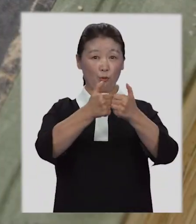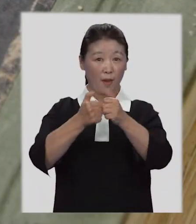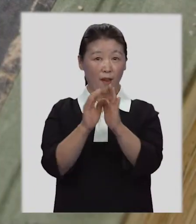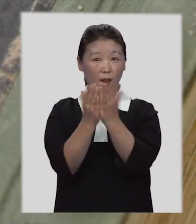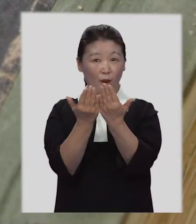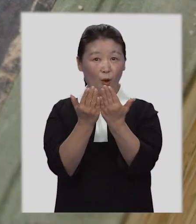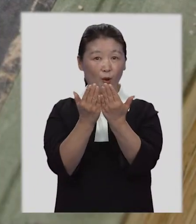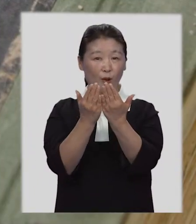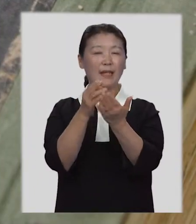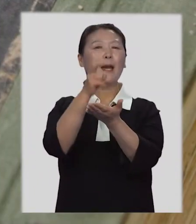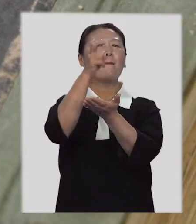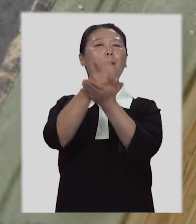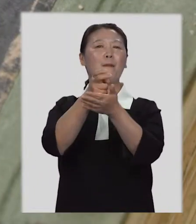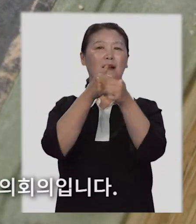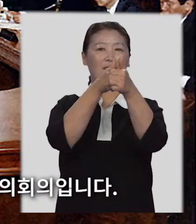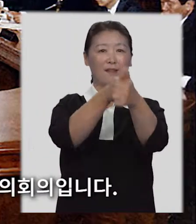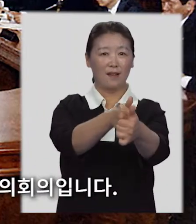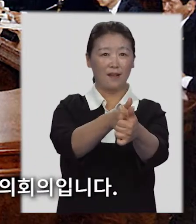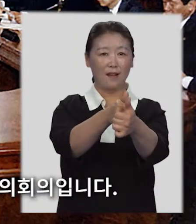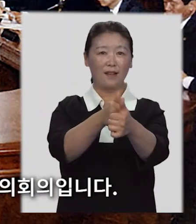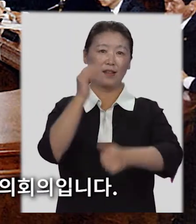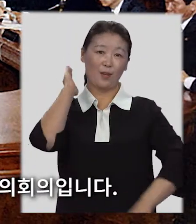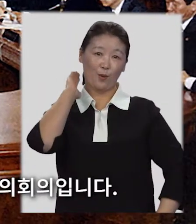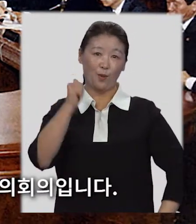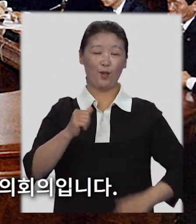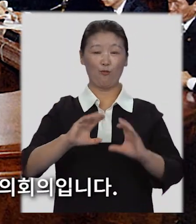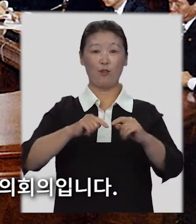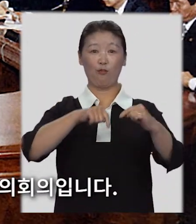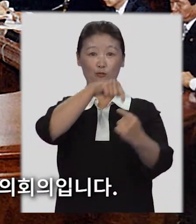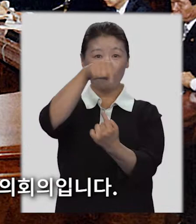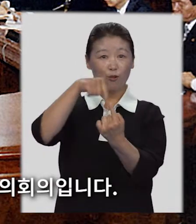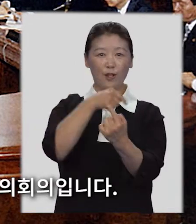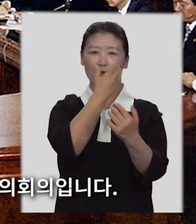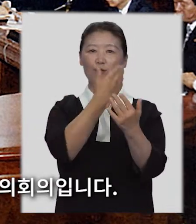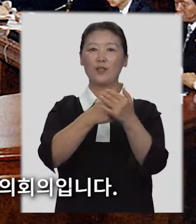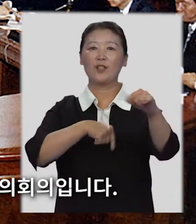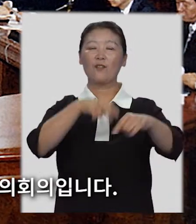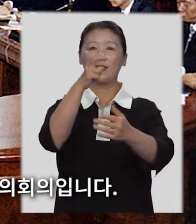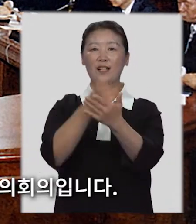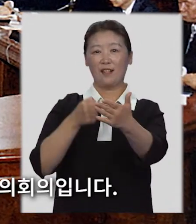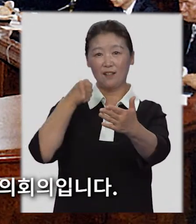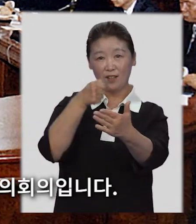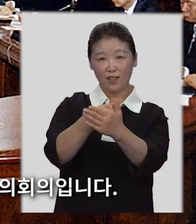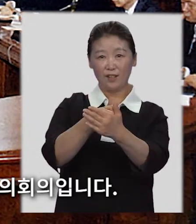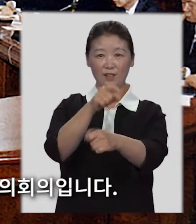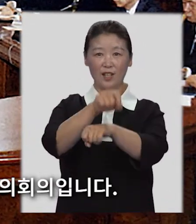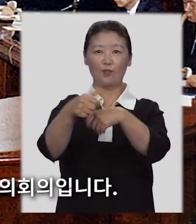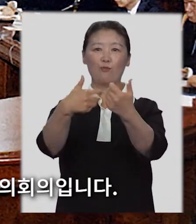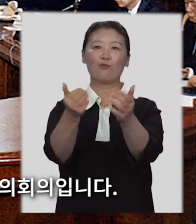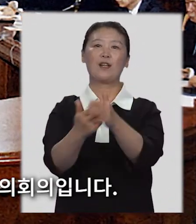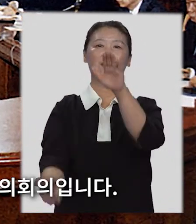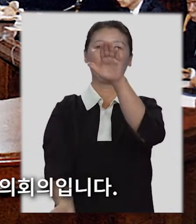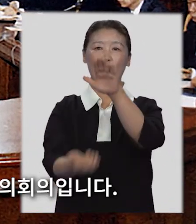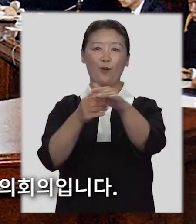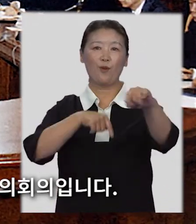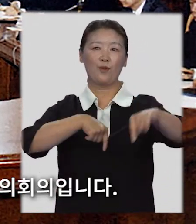국무회의록은 헌법에 규정된 조항에 따라 대통령이 국정 운영의 중요한 정책을 결정하는 행정부의